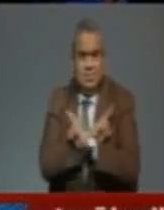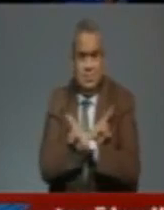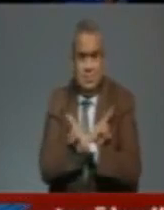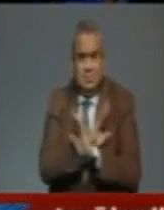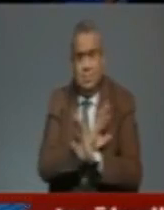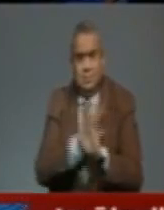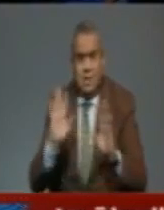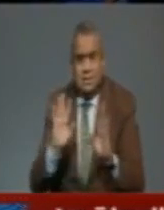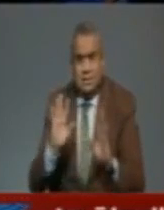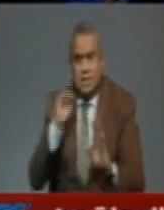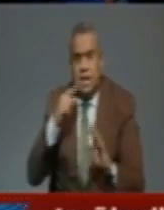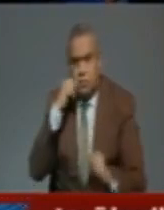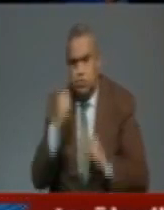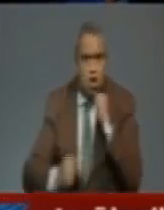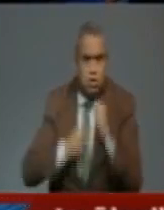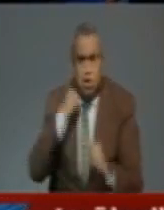ما نتحرك